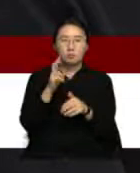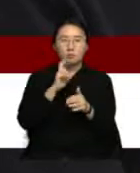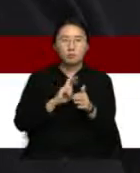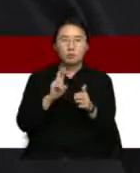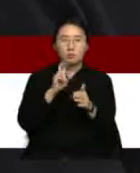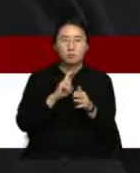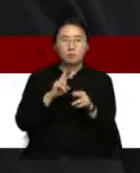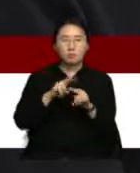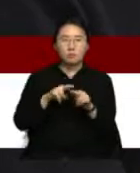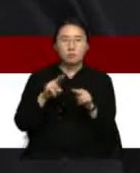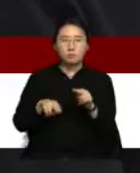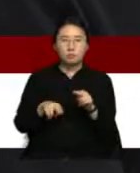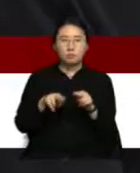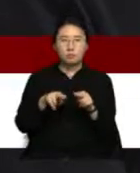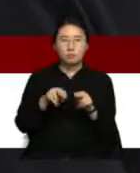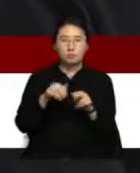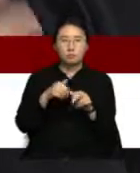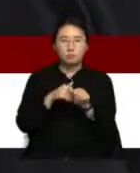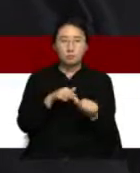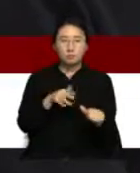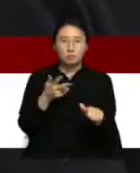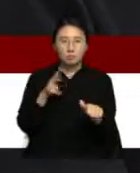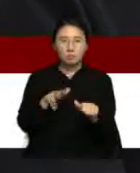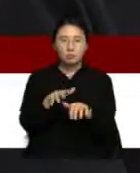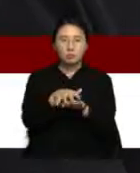틀어요. 퇴근하라고. 하지만